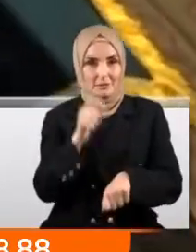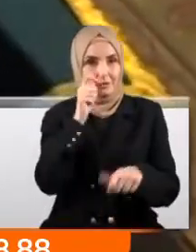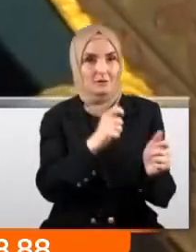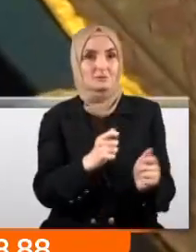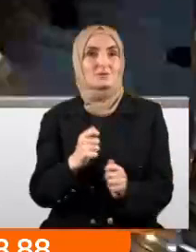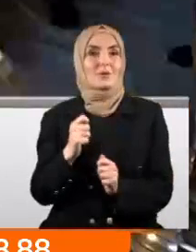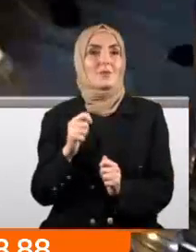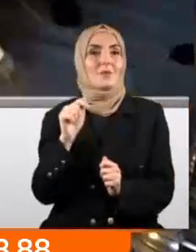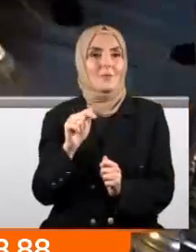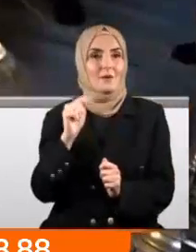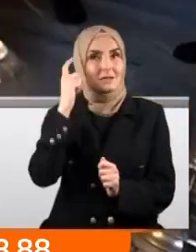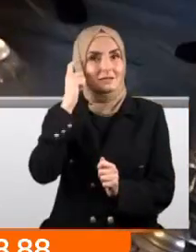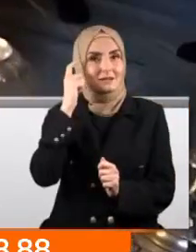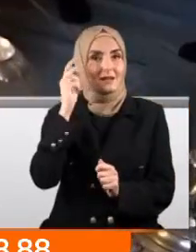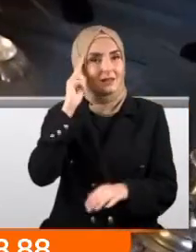İsrail'i hatırlattı.